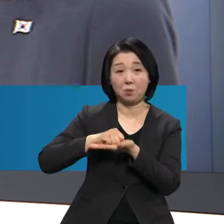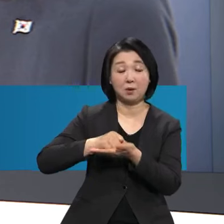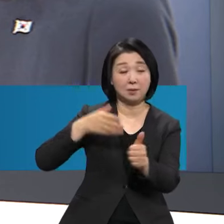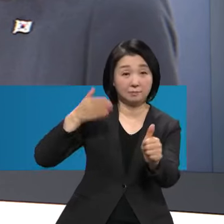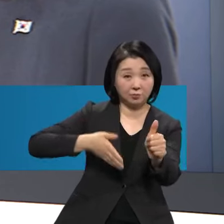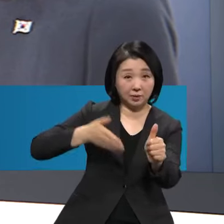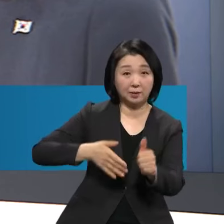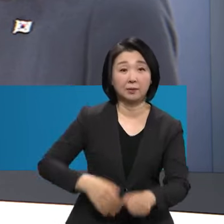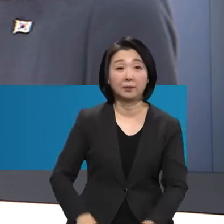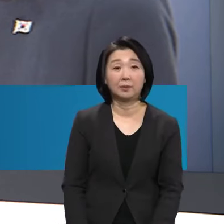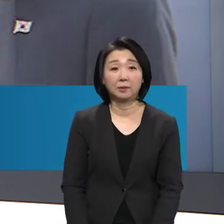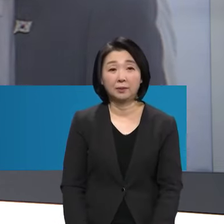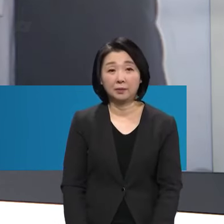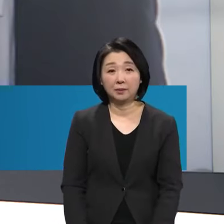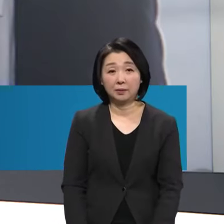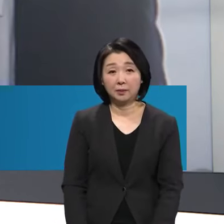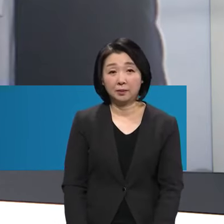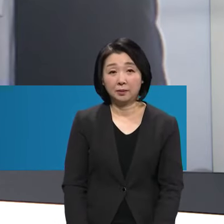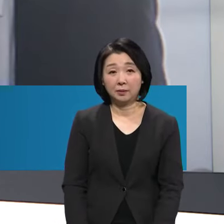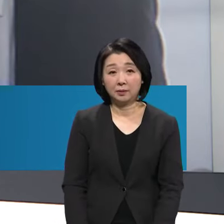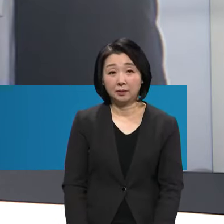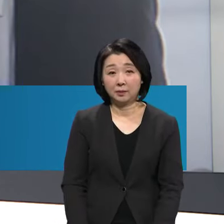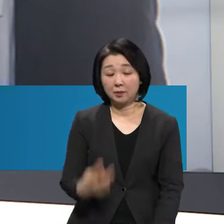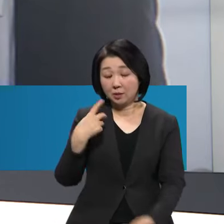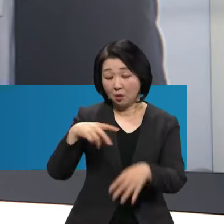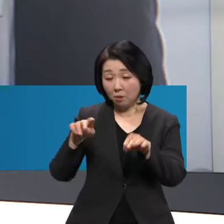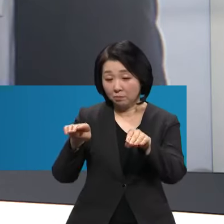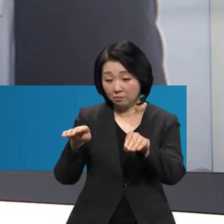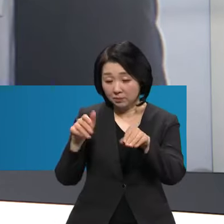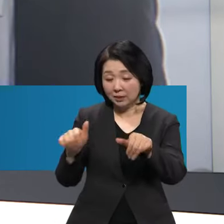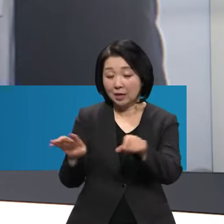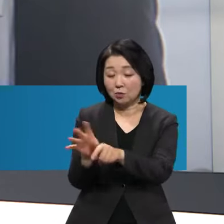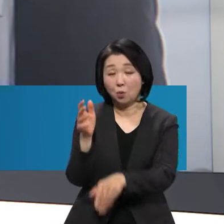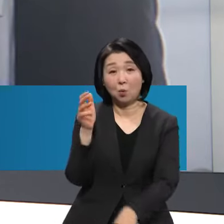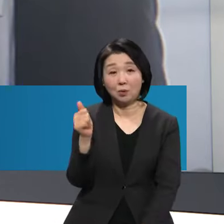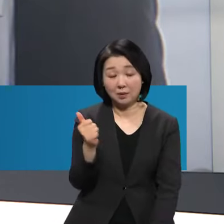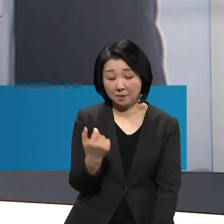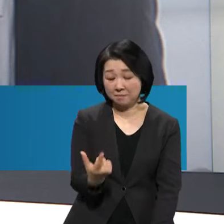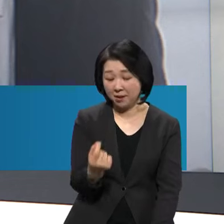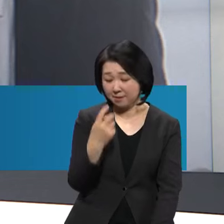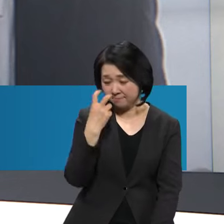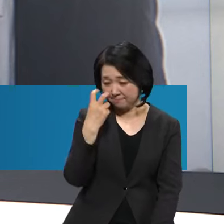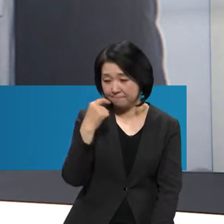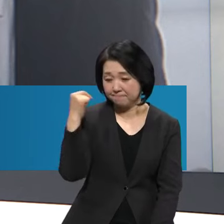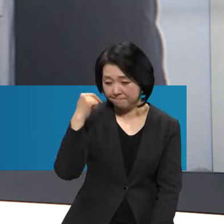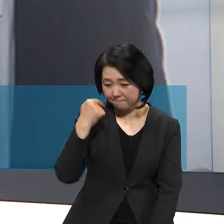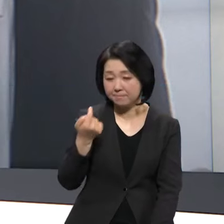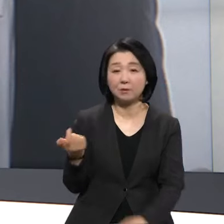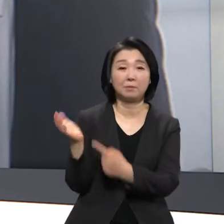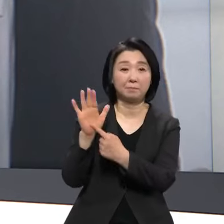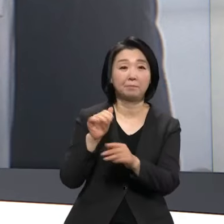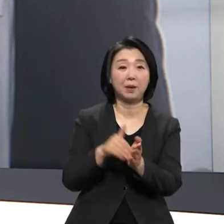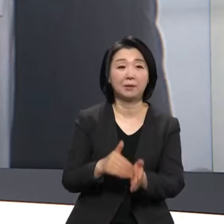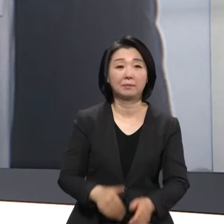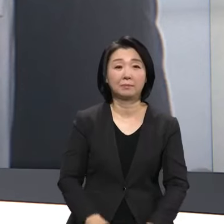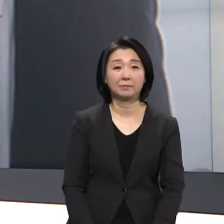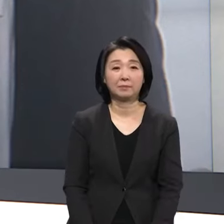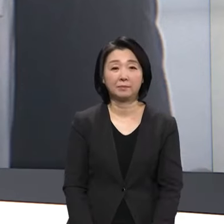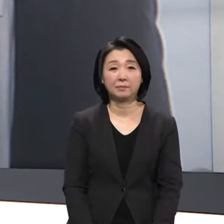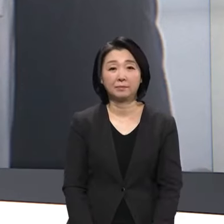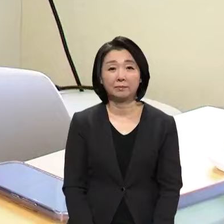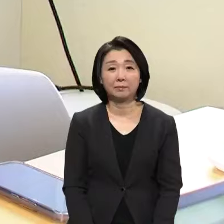확인됐습니다 이원석 검찰총장은 신속하고 엄정하게 수사하겠다 입장을 직접 밝혔습니다 박현주